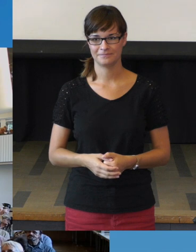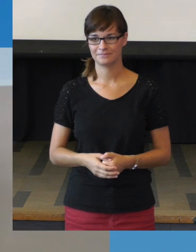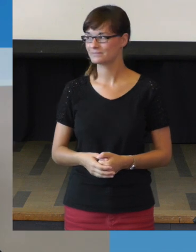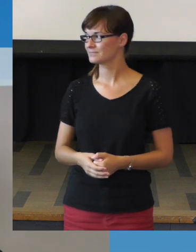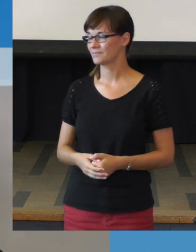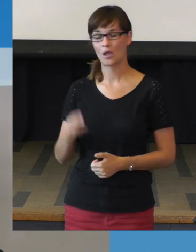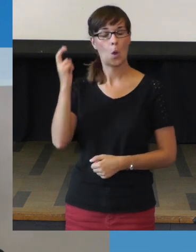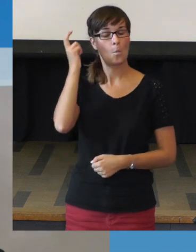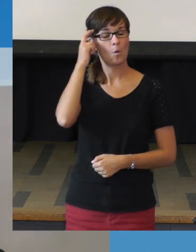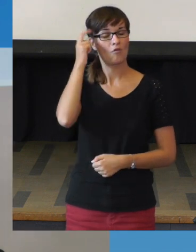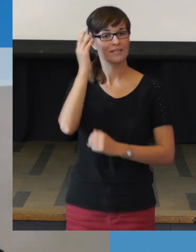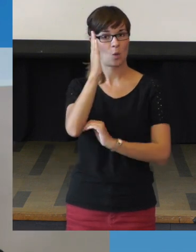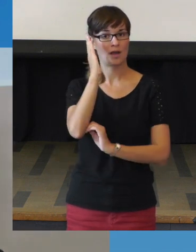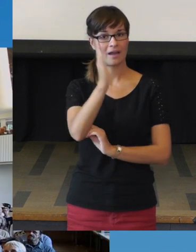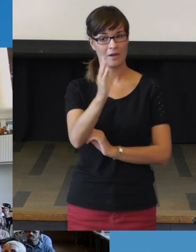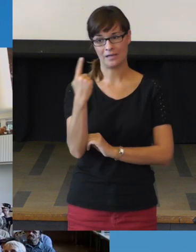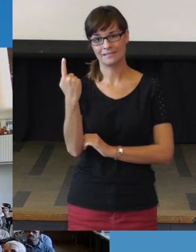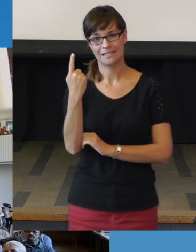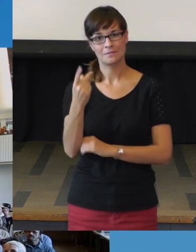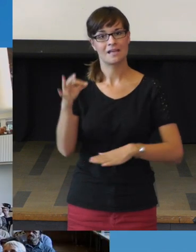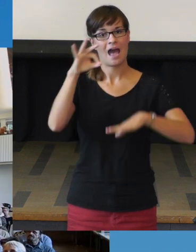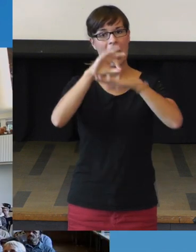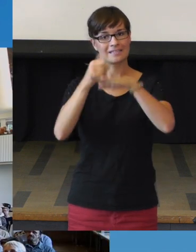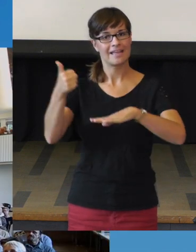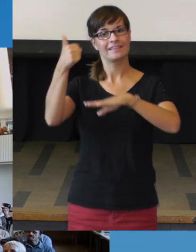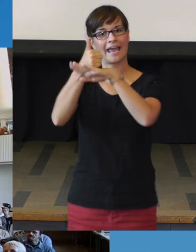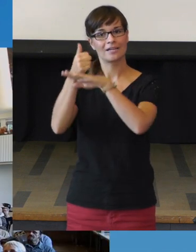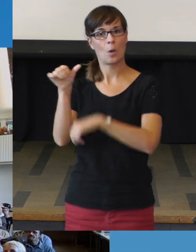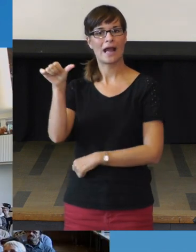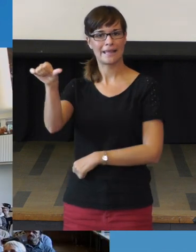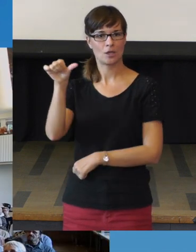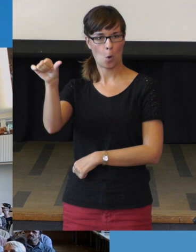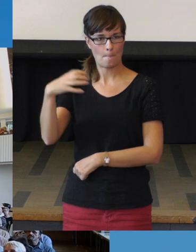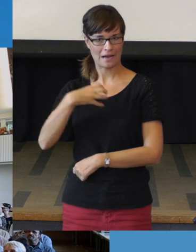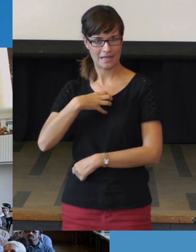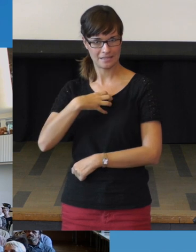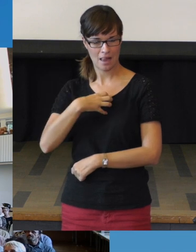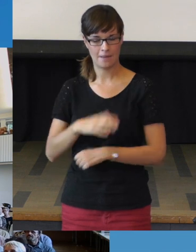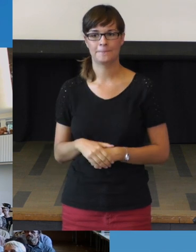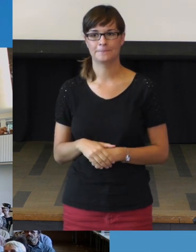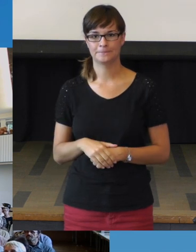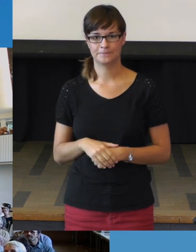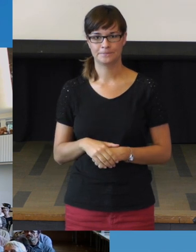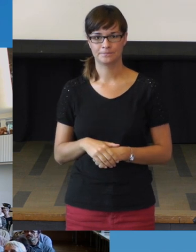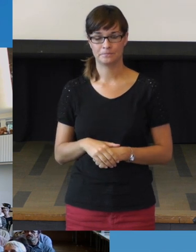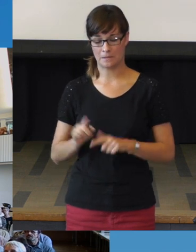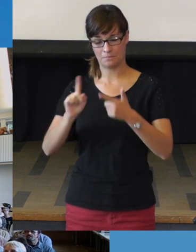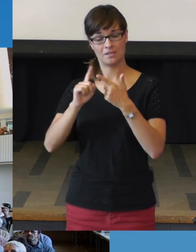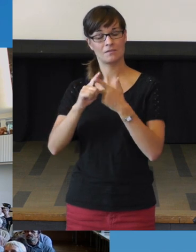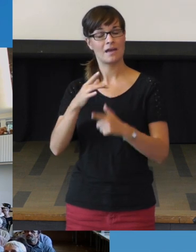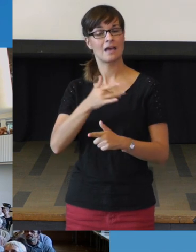Herr Professor Gradaus ist ärztlicher Direktor am Klinikum Kassel. Und ein weiterer